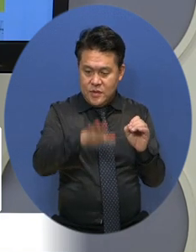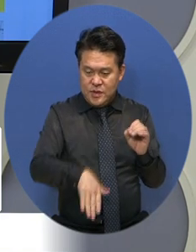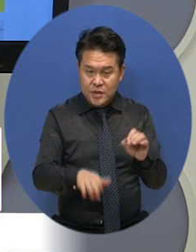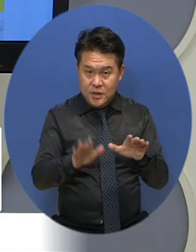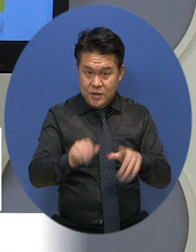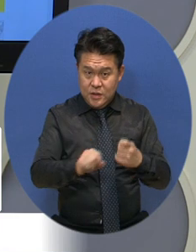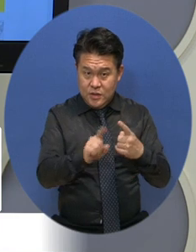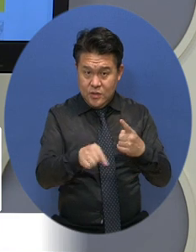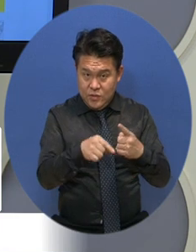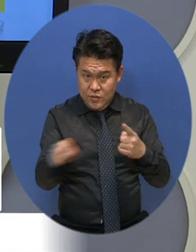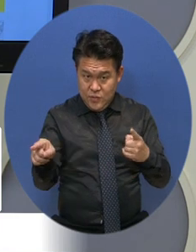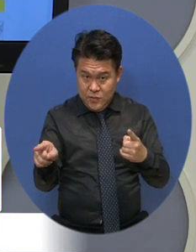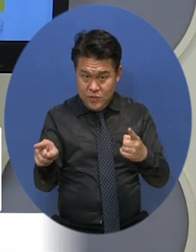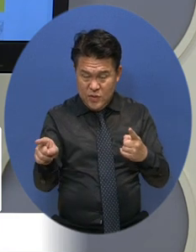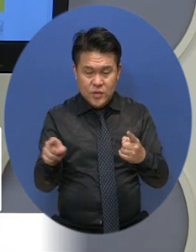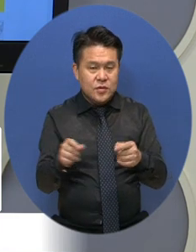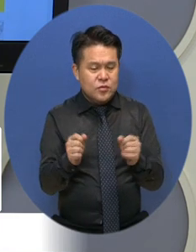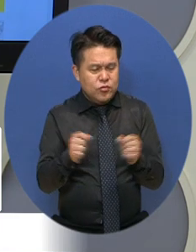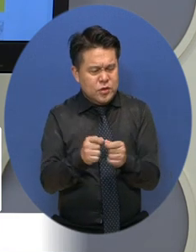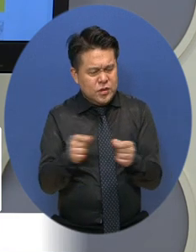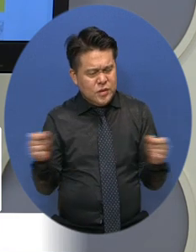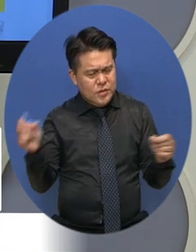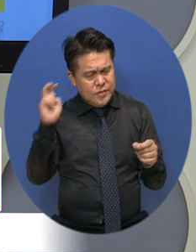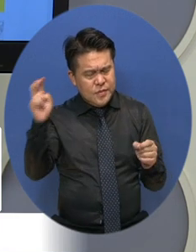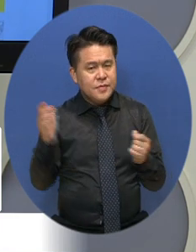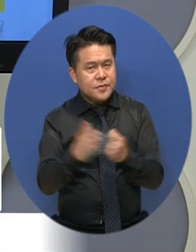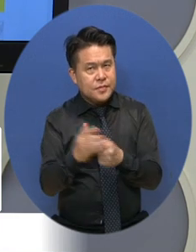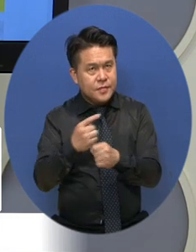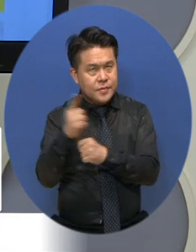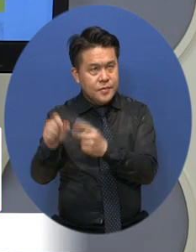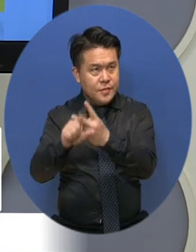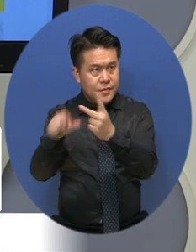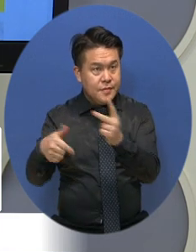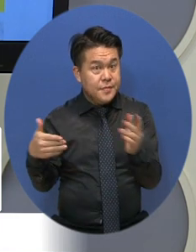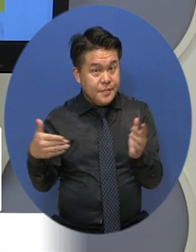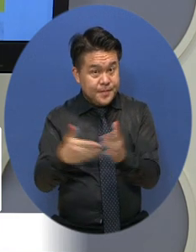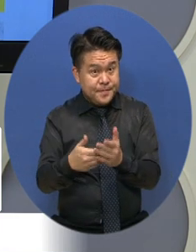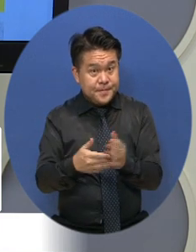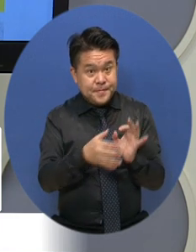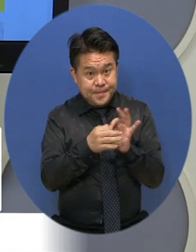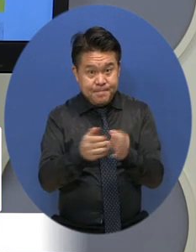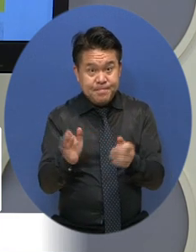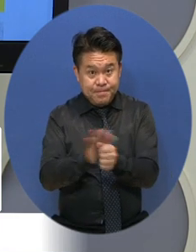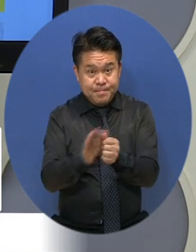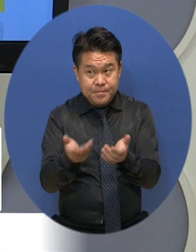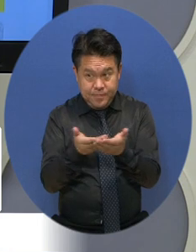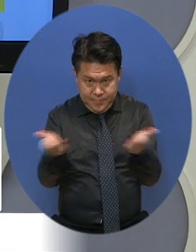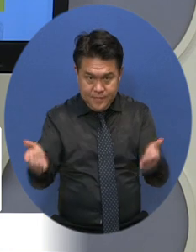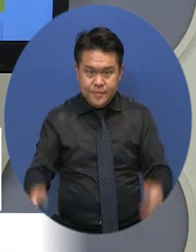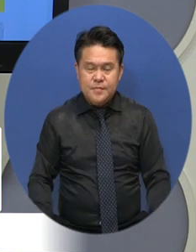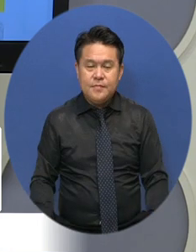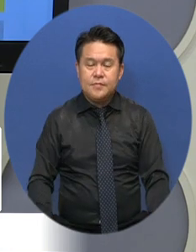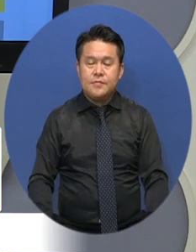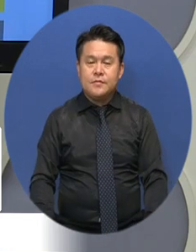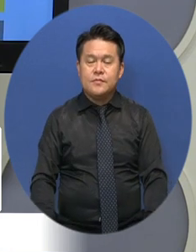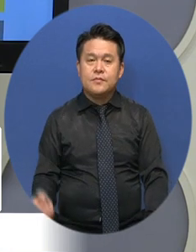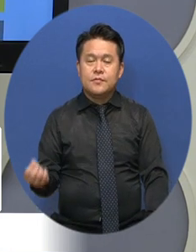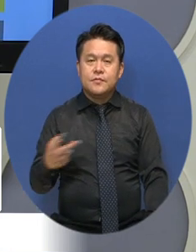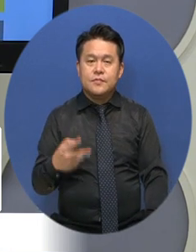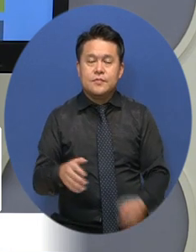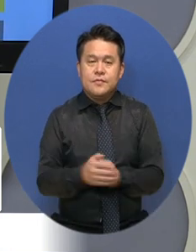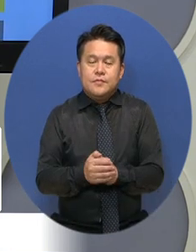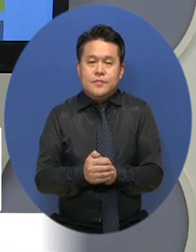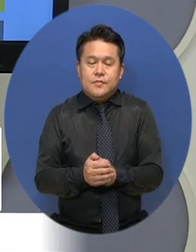이번달 부터 추위가 길어질 것을 고려해 내년 2월까지 계속 될 예정인데요 한편 에너지